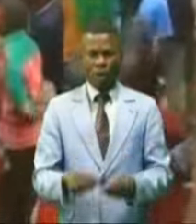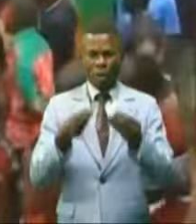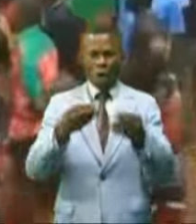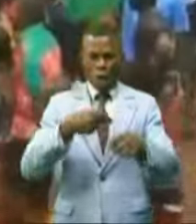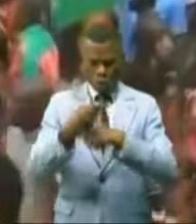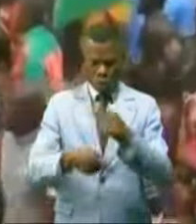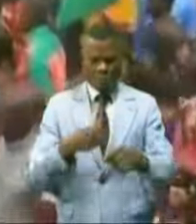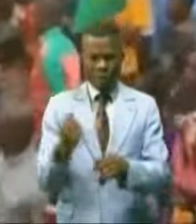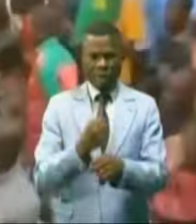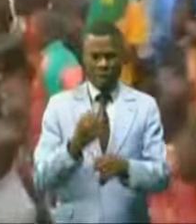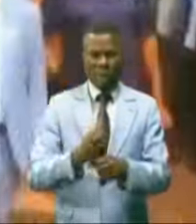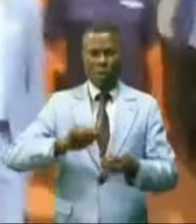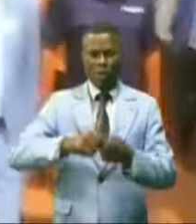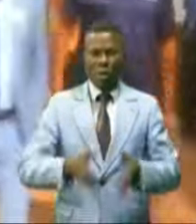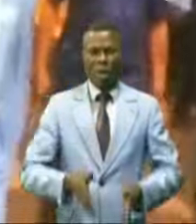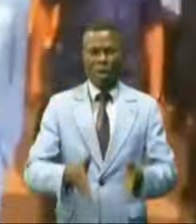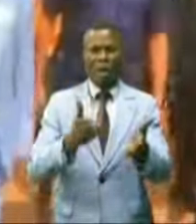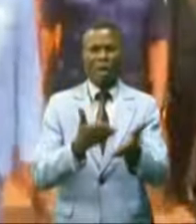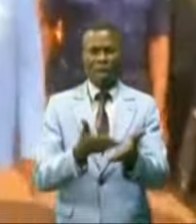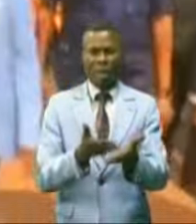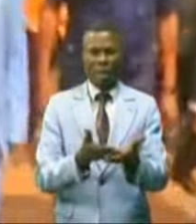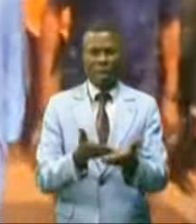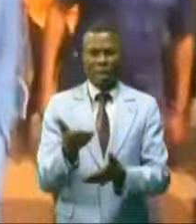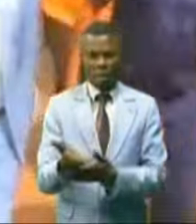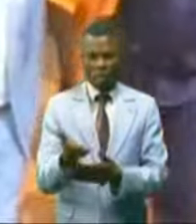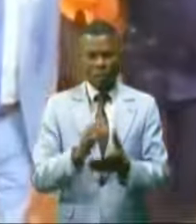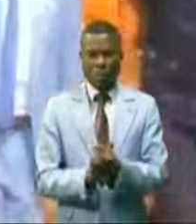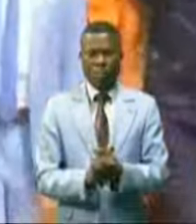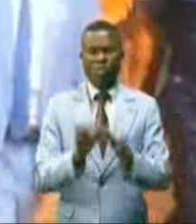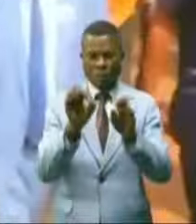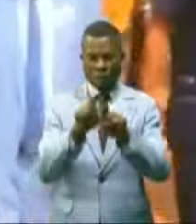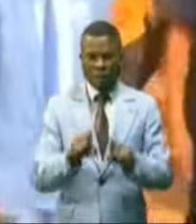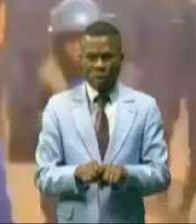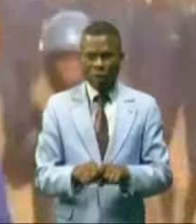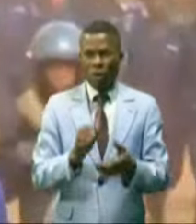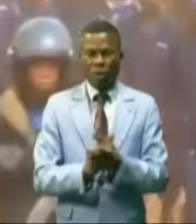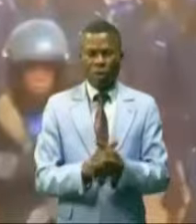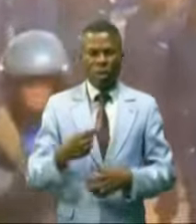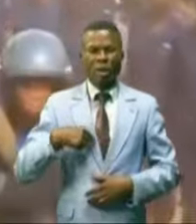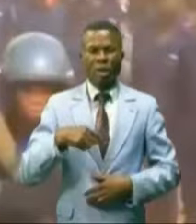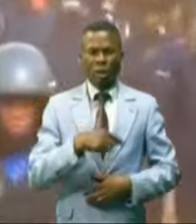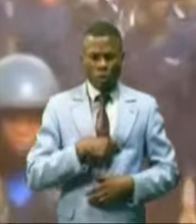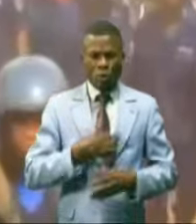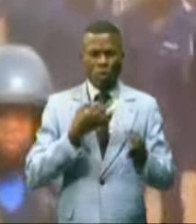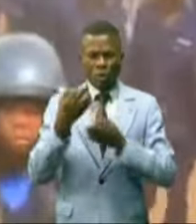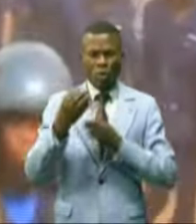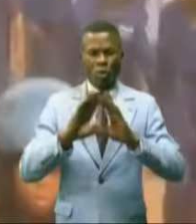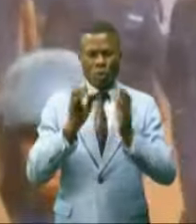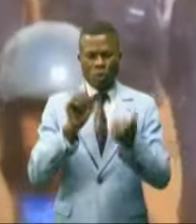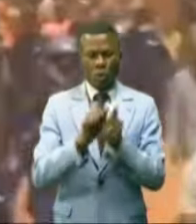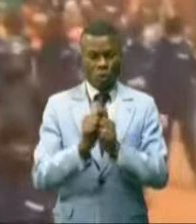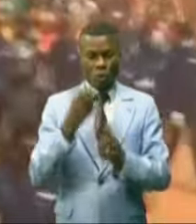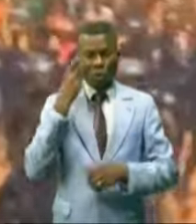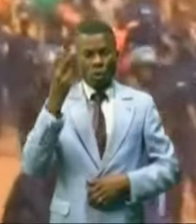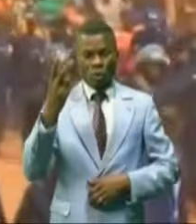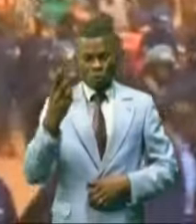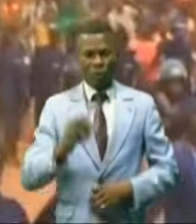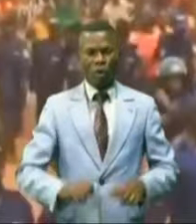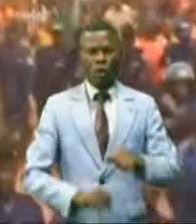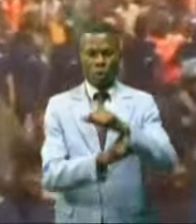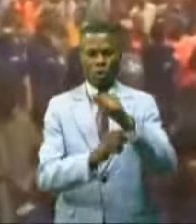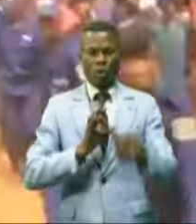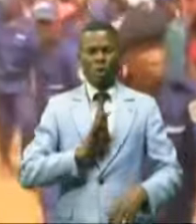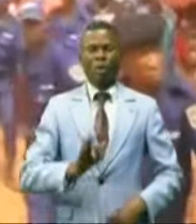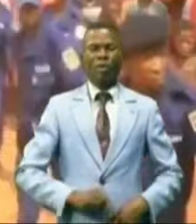go des travaux de réhabilitation de la route provinciale Kabongo-Kamina, ceci pour matérialiser davantage la vision du chef de l'État,